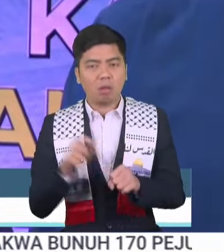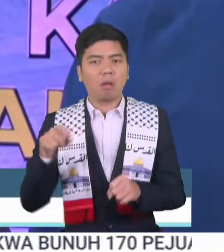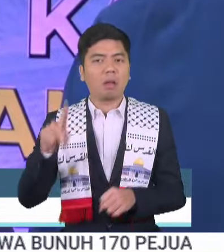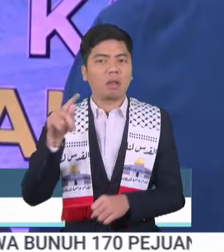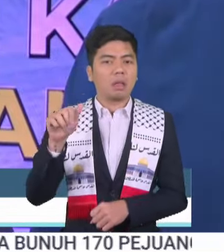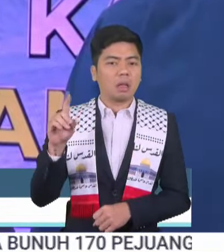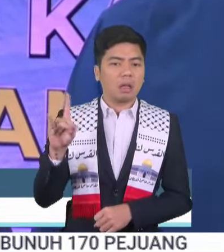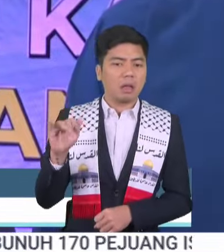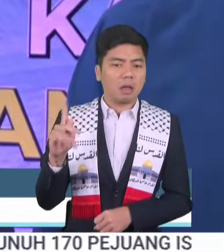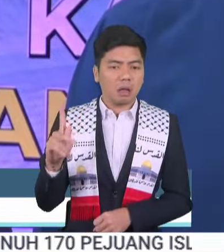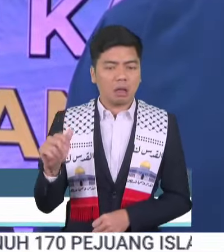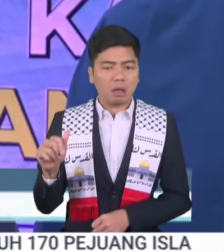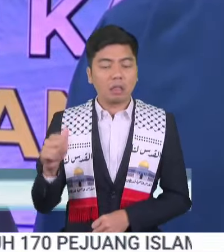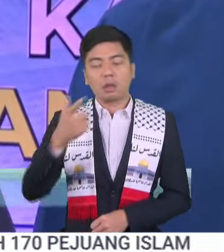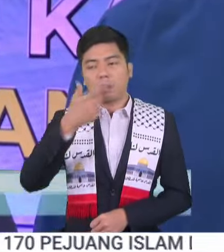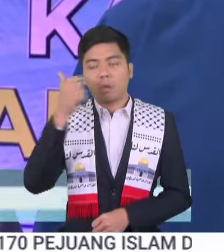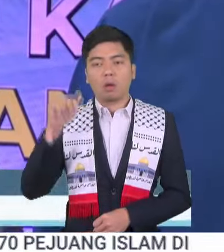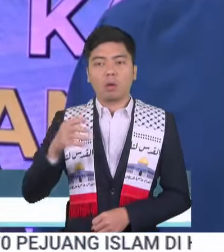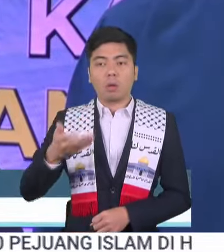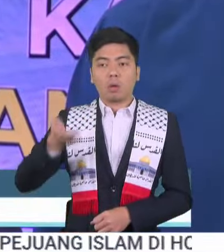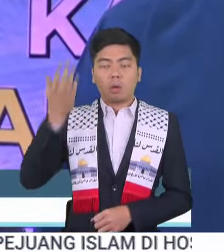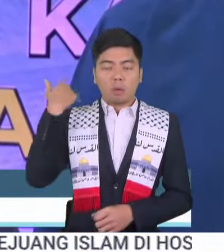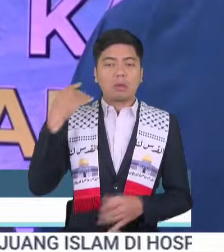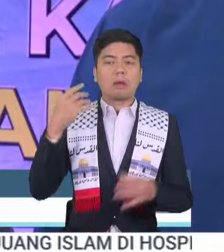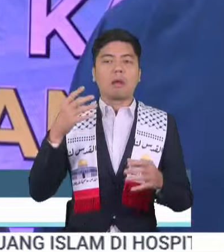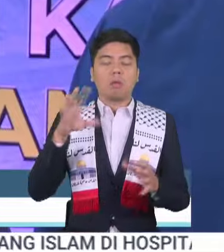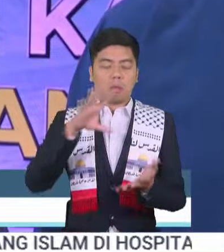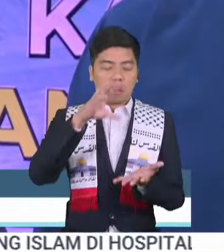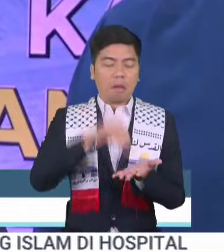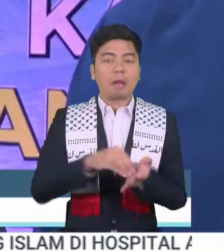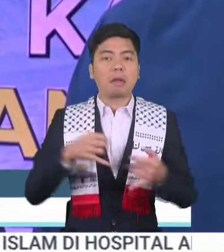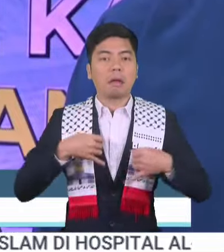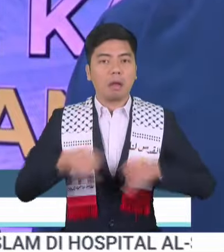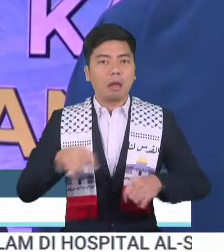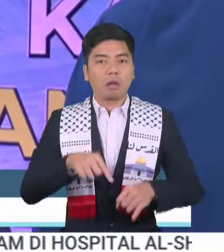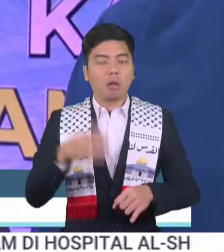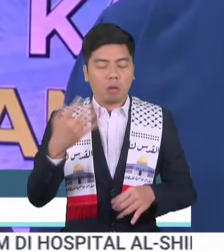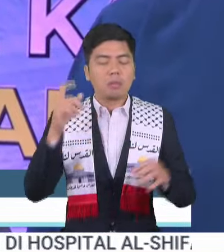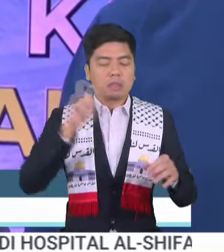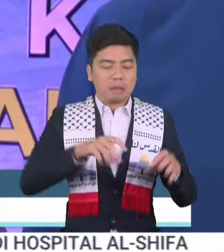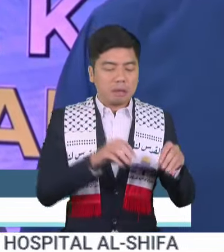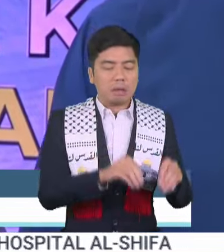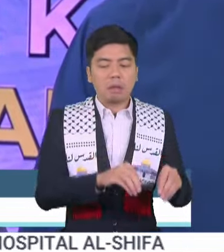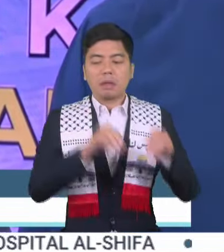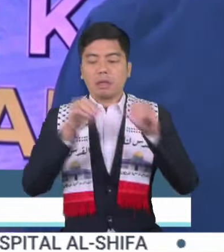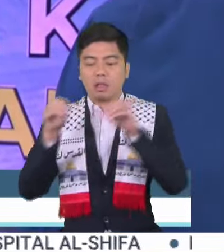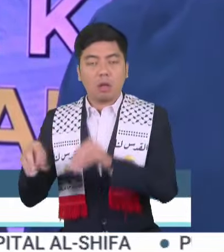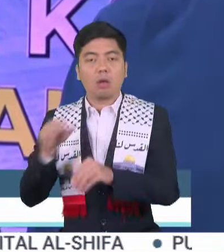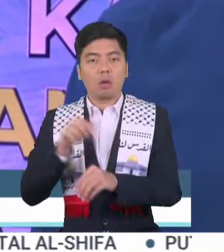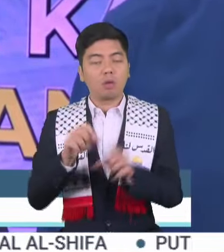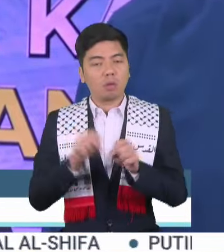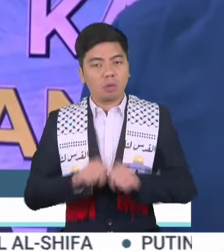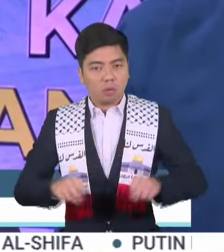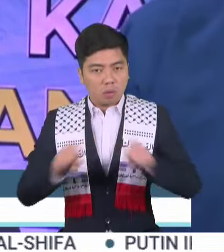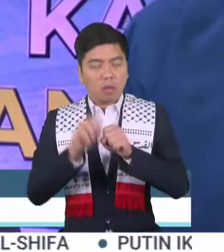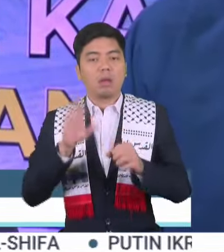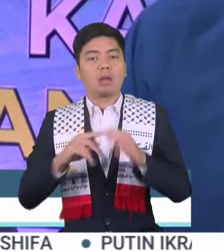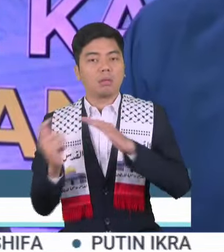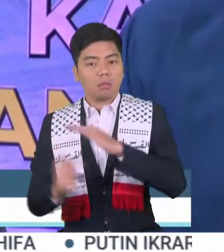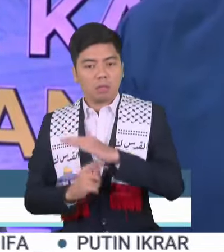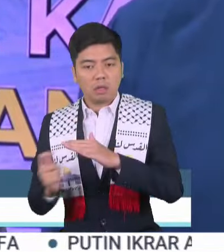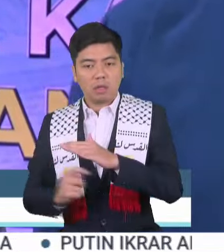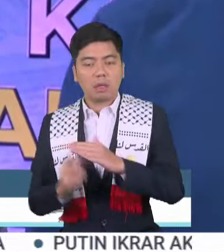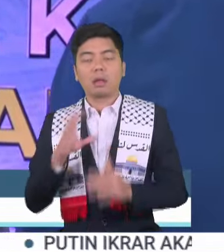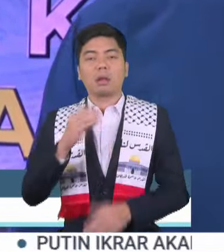dia terletak di tengah-tengah jalan yang kita hendak besarkan tu. Jadi kami kena alih kedua-dua surau ni ke dalam sedikit.